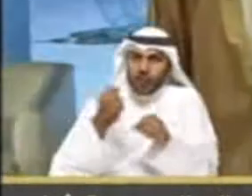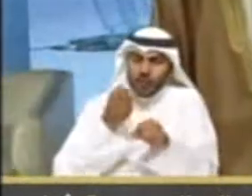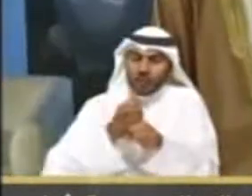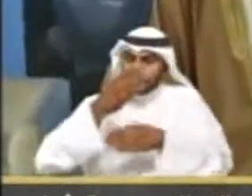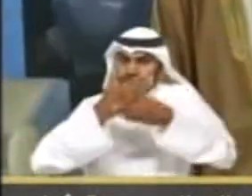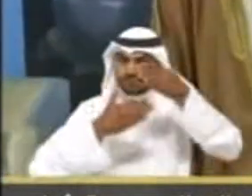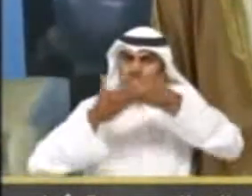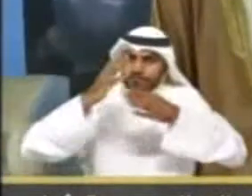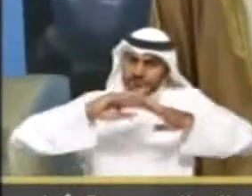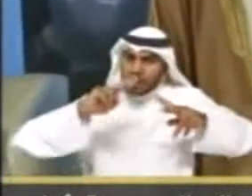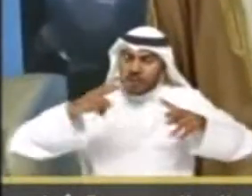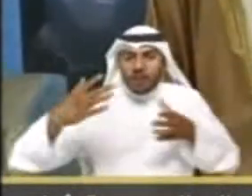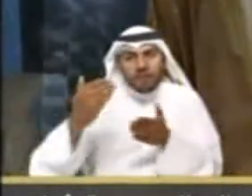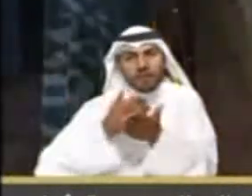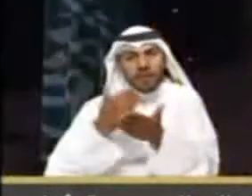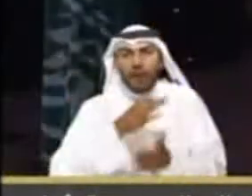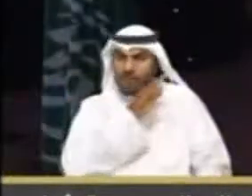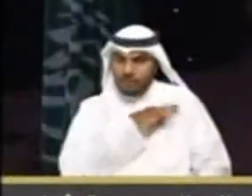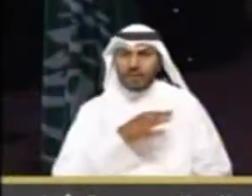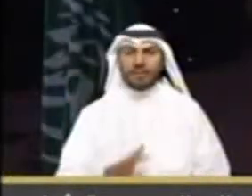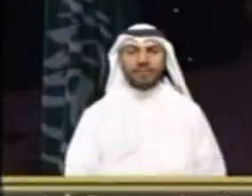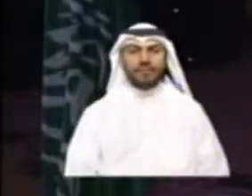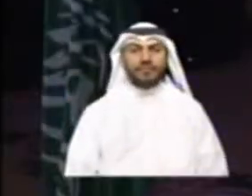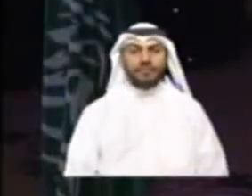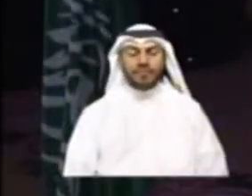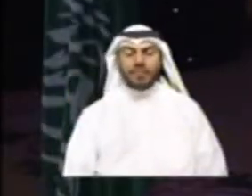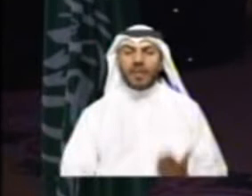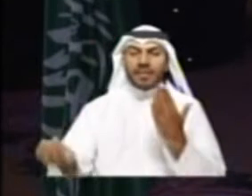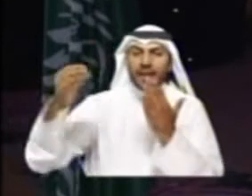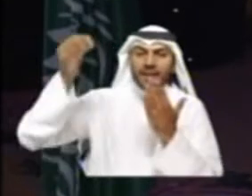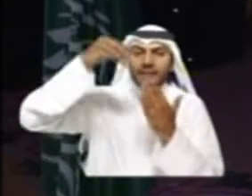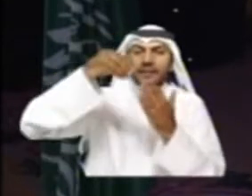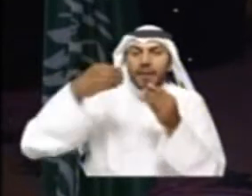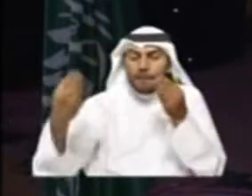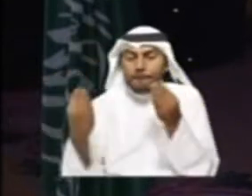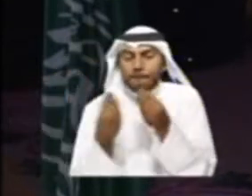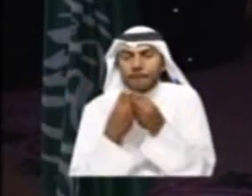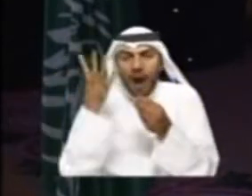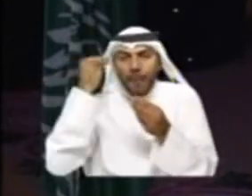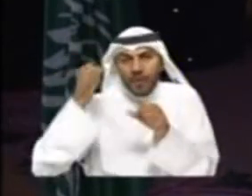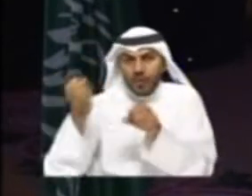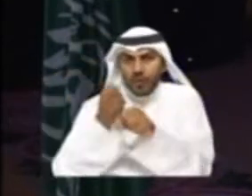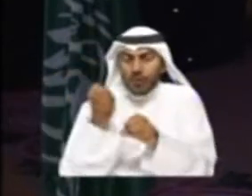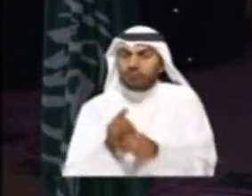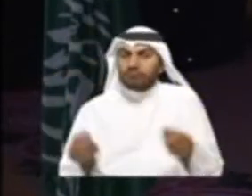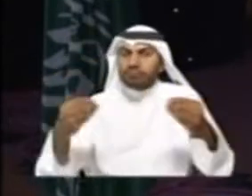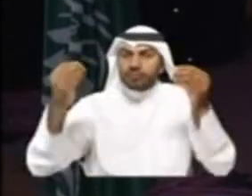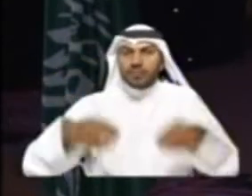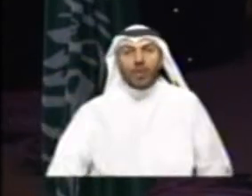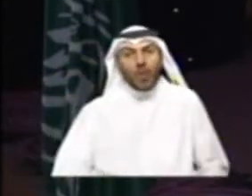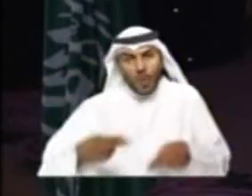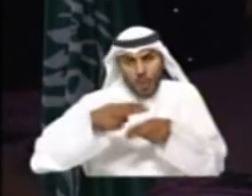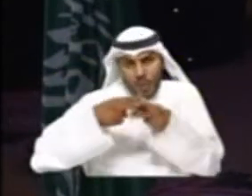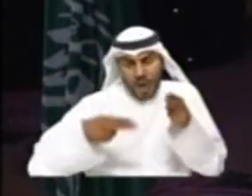أرضية حوار متواصلة. تعزيز التواصل وبناء شراكة استراتيجية كويتية